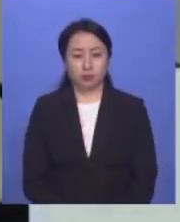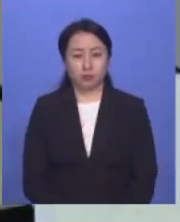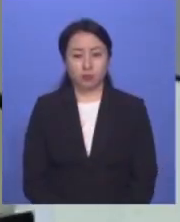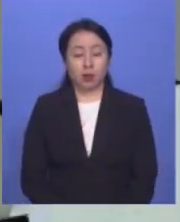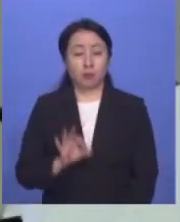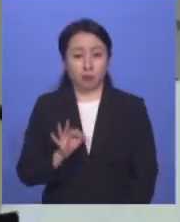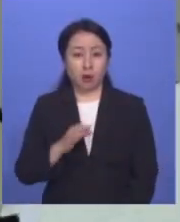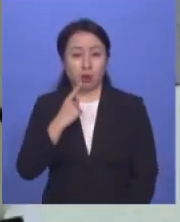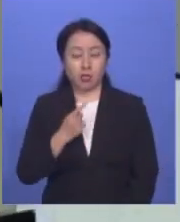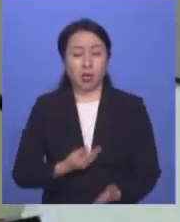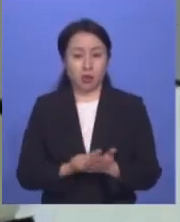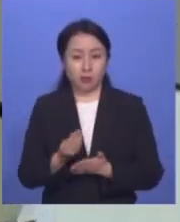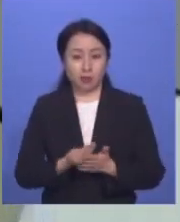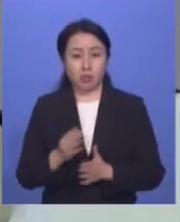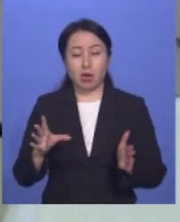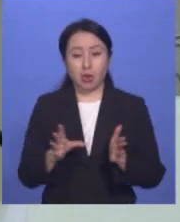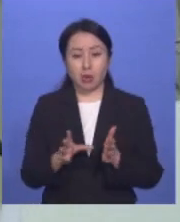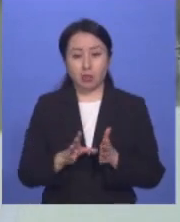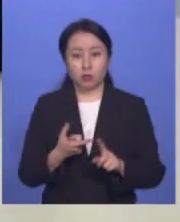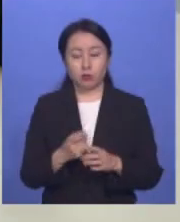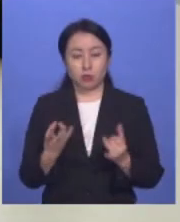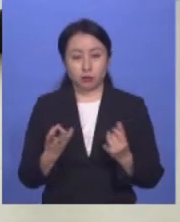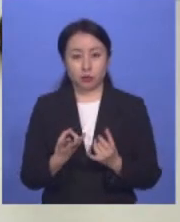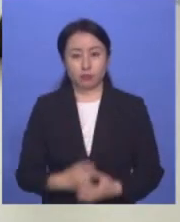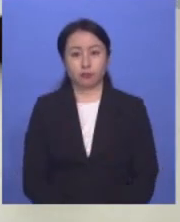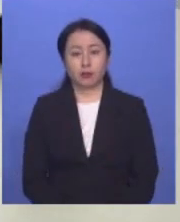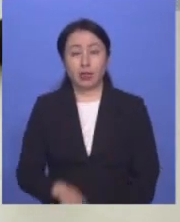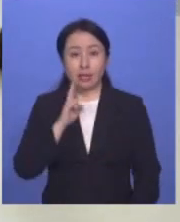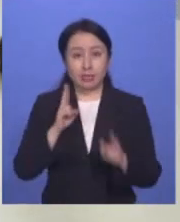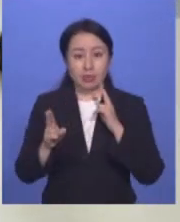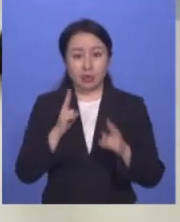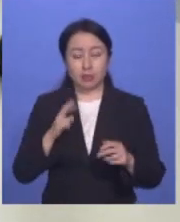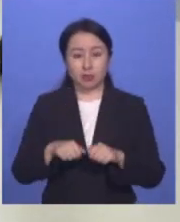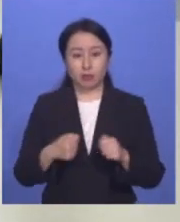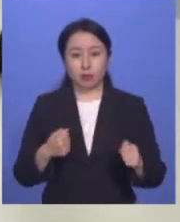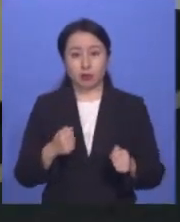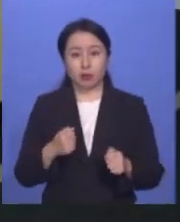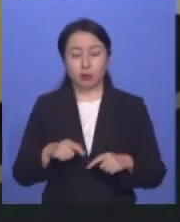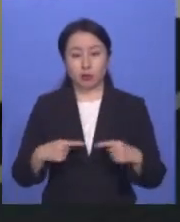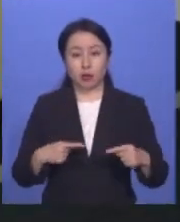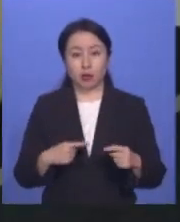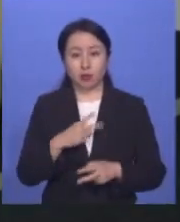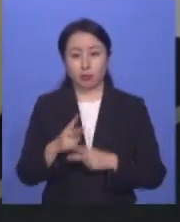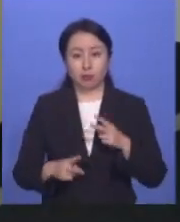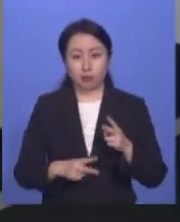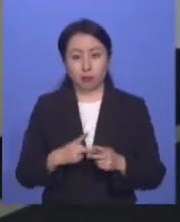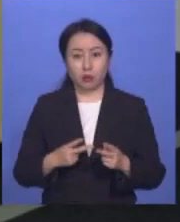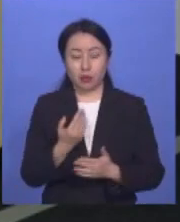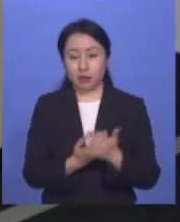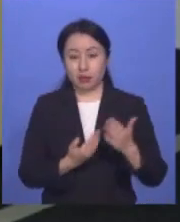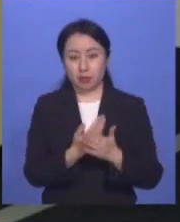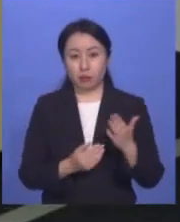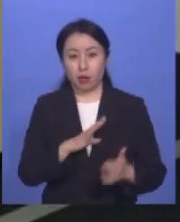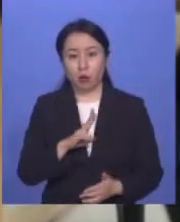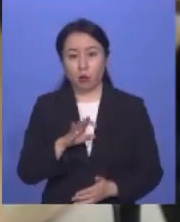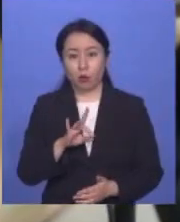Дұрыс айтасыз. Инвесторлар энергия көзіне тәуелді. Жиында мәселелер ашық талқыланып, кейбір жағдайлар бойынша кеңес берілді. Әлібек